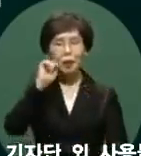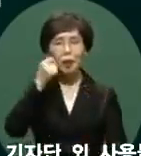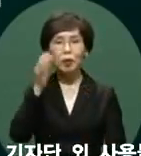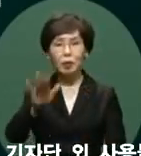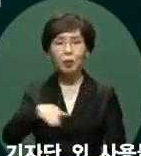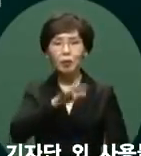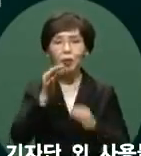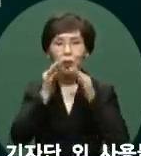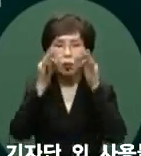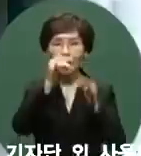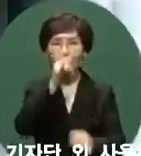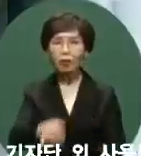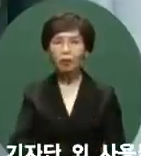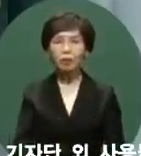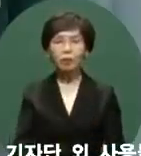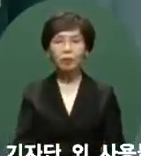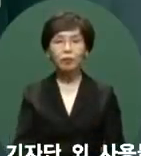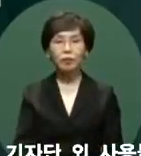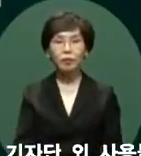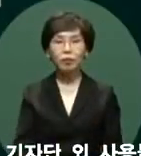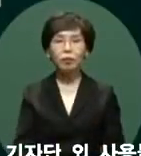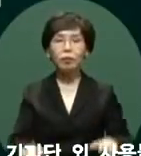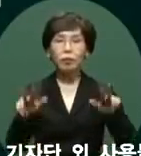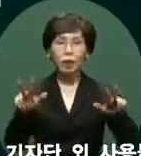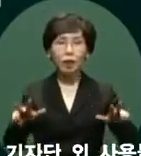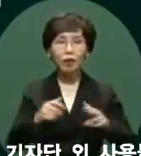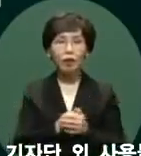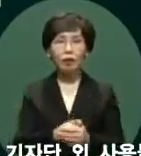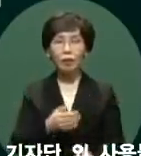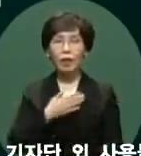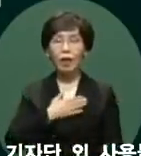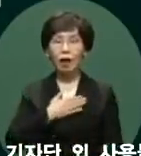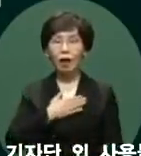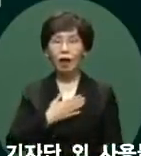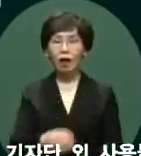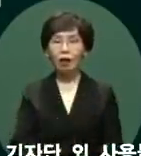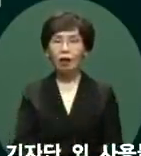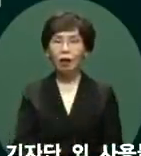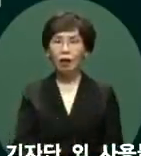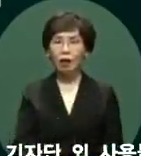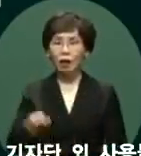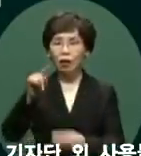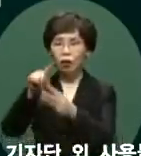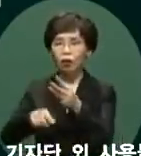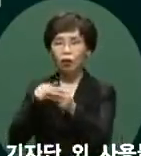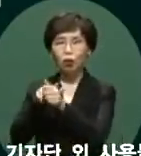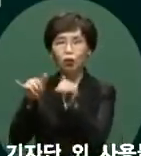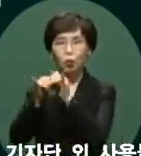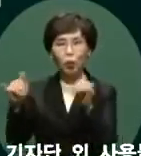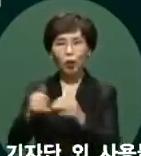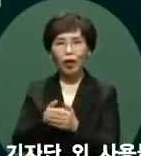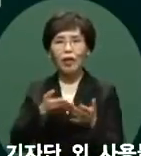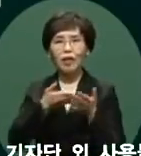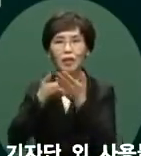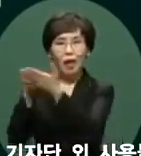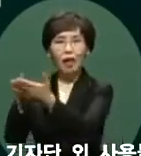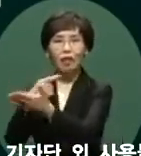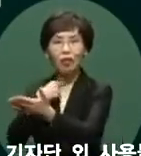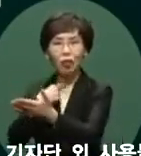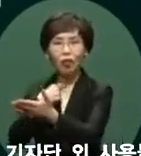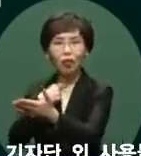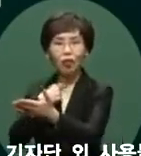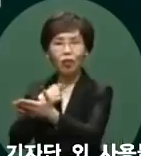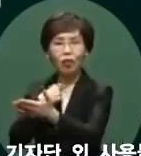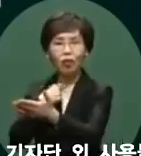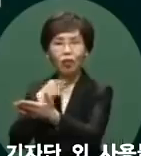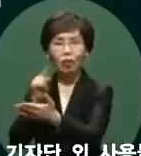저희도 노력하고 있습니다 4 지금 제가 윤후 법계 이제 재앙을 했었던 것은